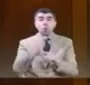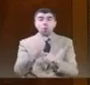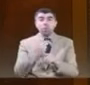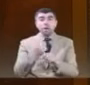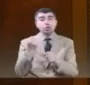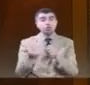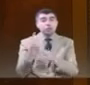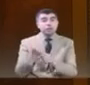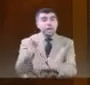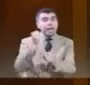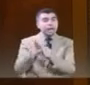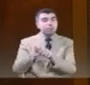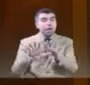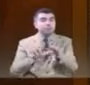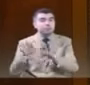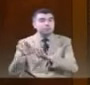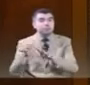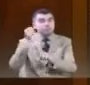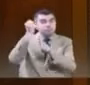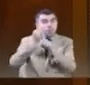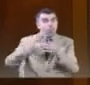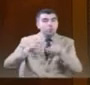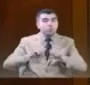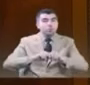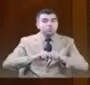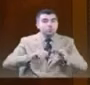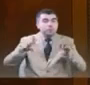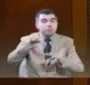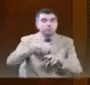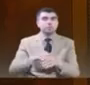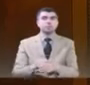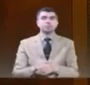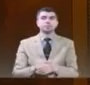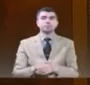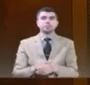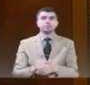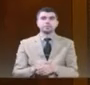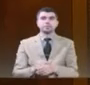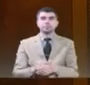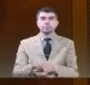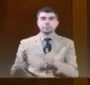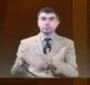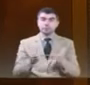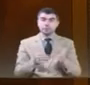تصبح تفتح هذا الملف باش دير الاصلاح اللي غادي يشمل لمده طويله. السيد الرئيس،